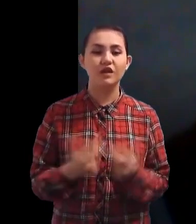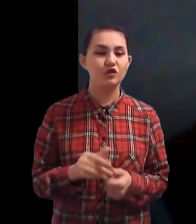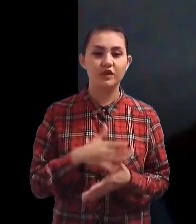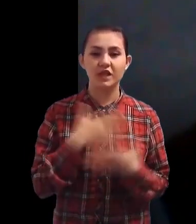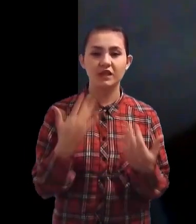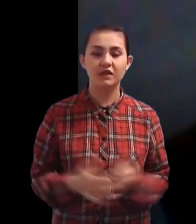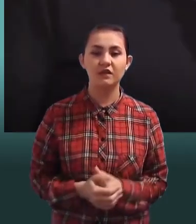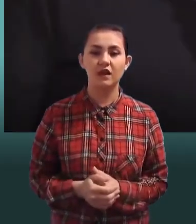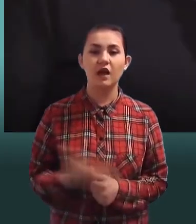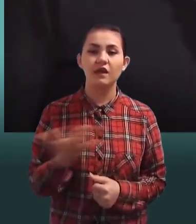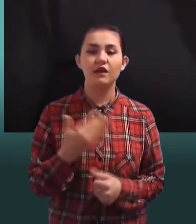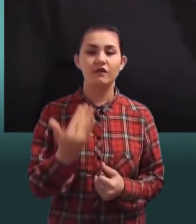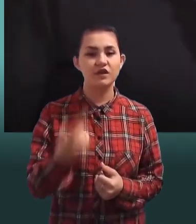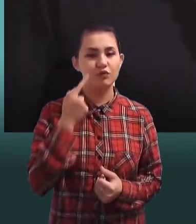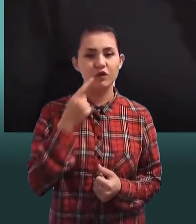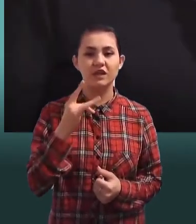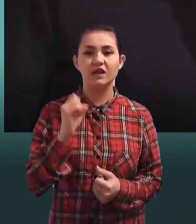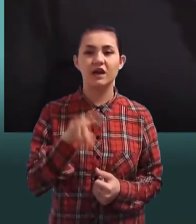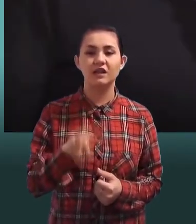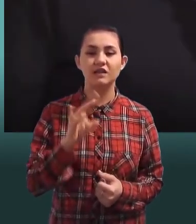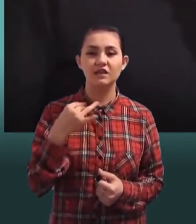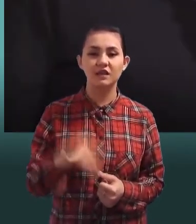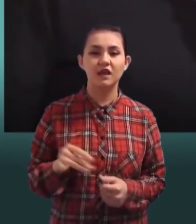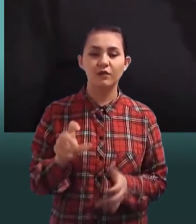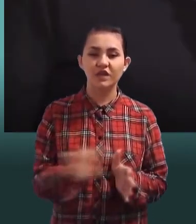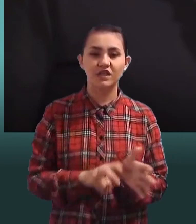А який, на ваш погляд, реальный пассажиропотік?